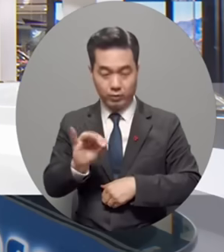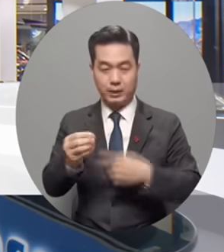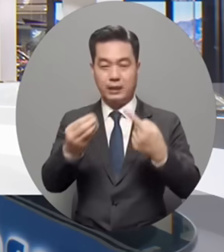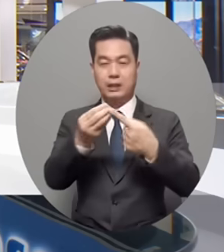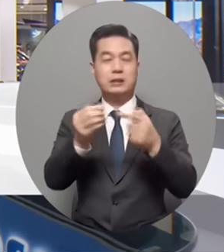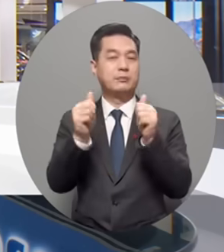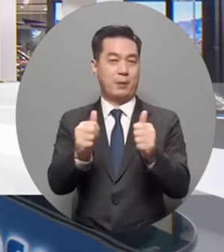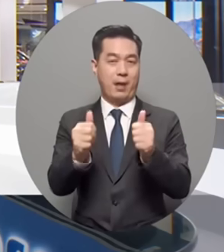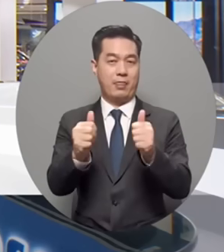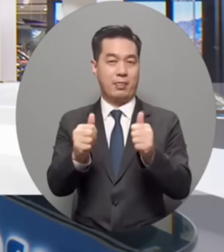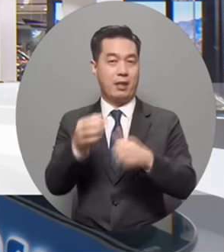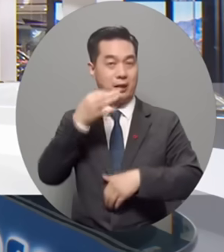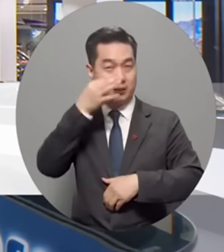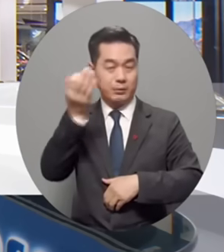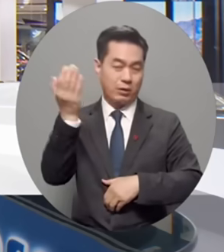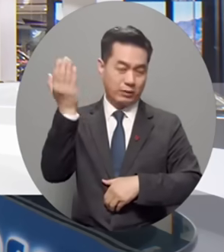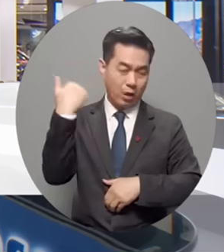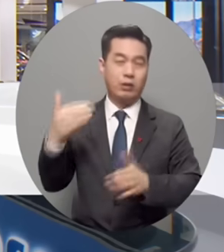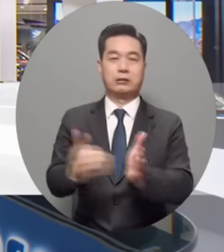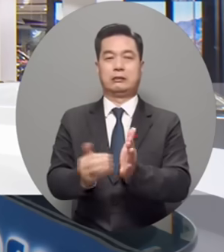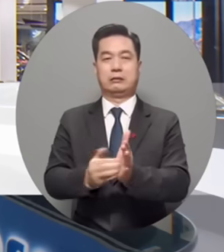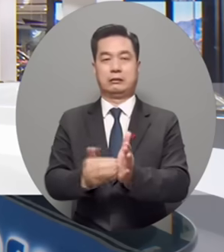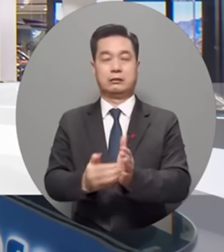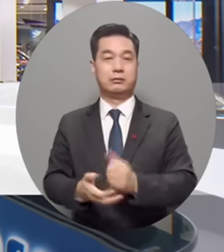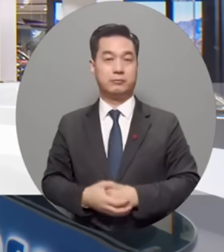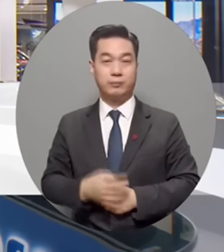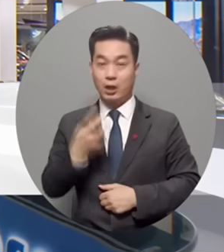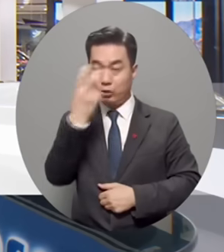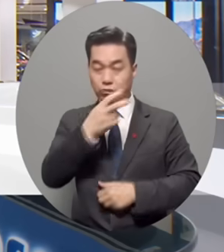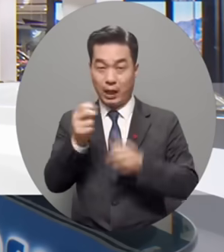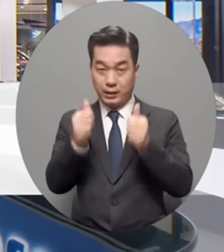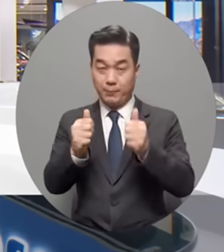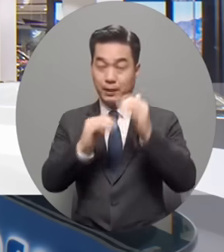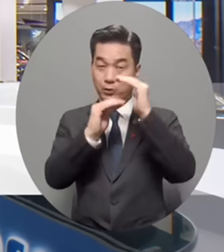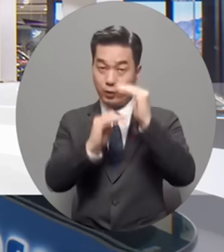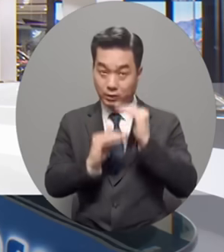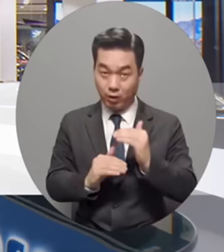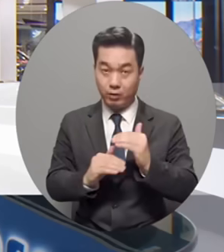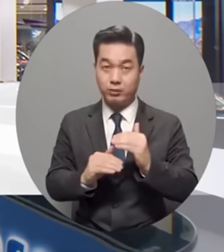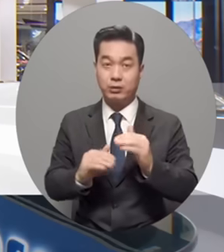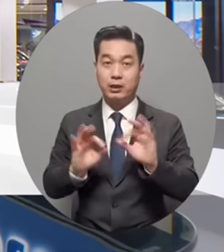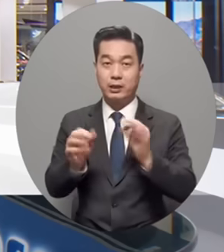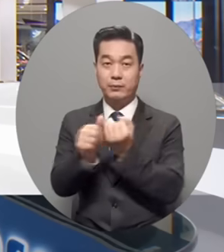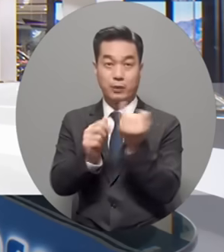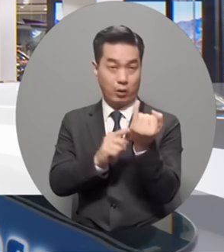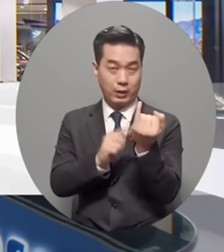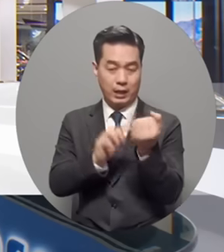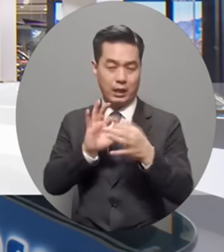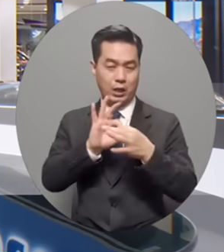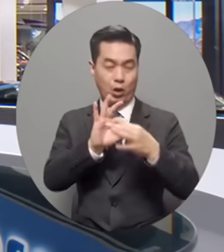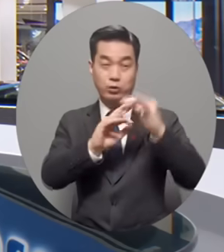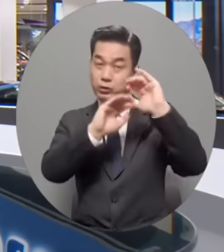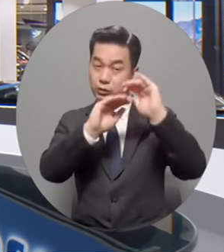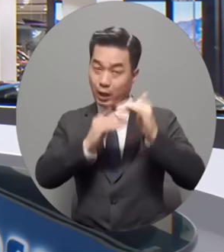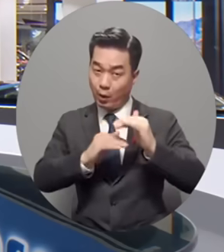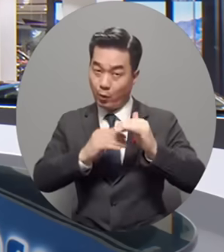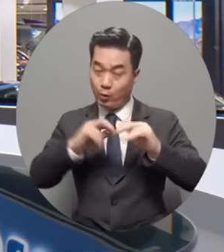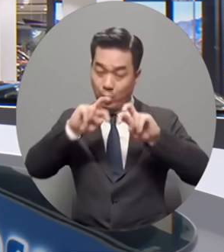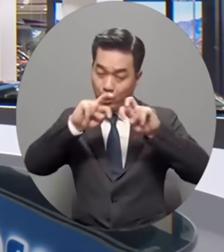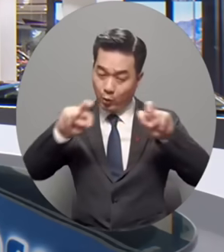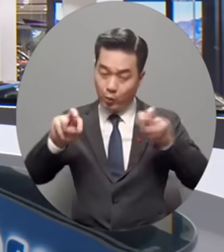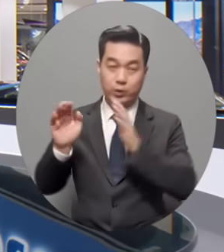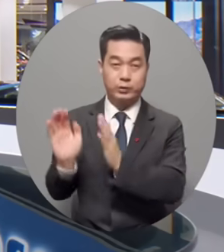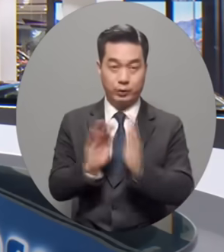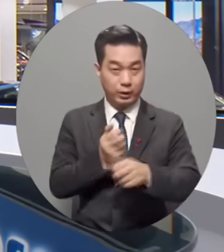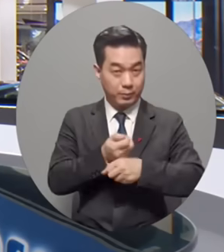재판까지 10달 전에 마무리됐습니다. 수사와 재판 과정에서 나타난 김 여사의 연루 의혹을 정상빈 기자가